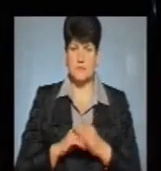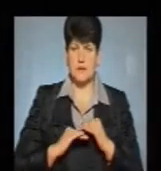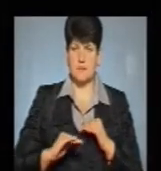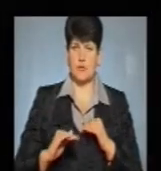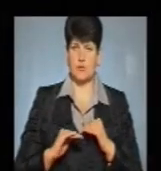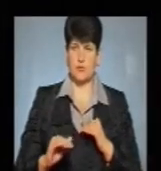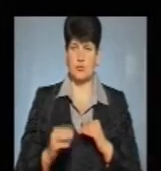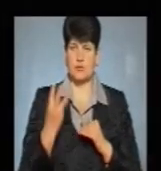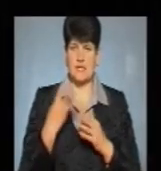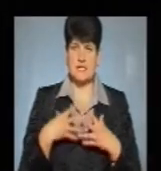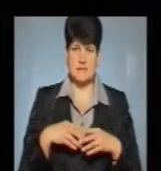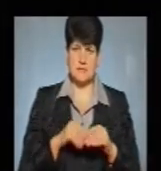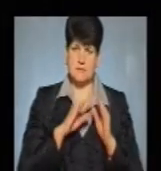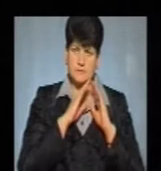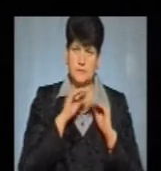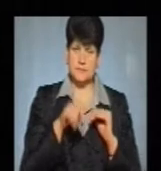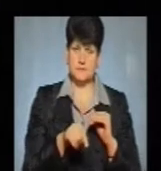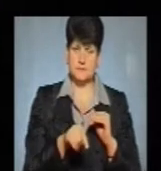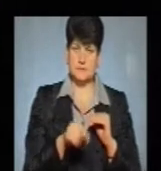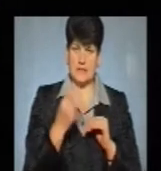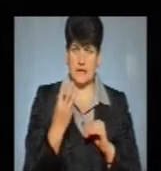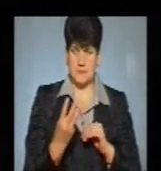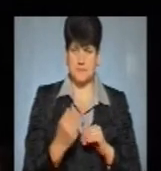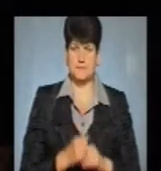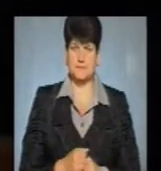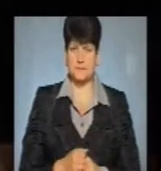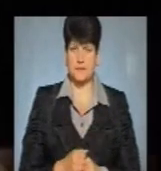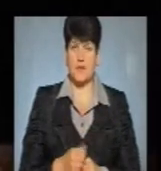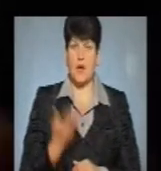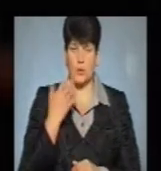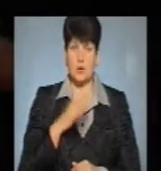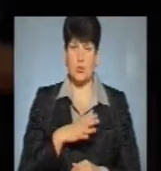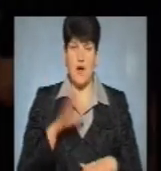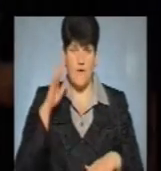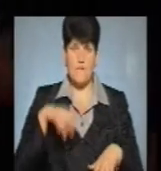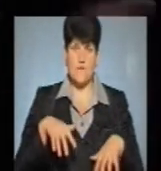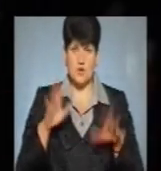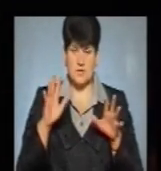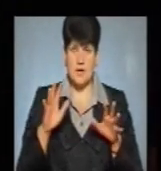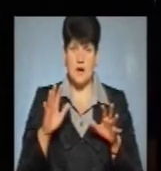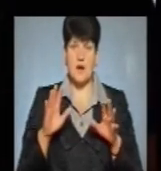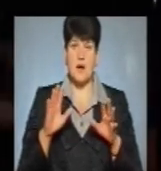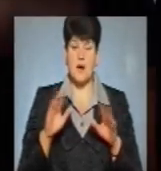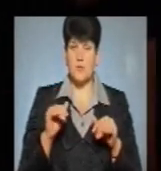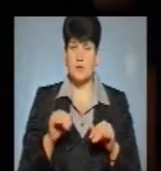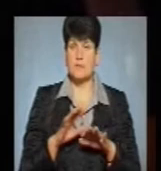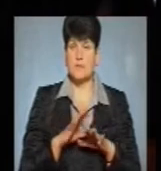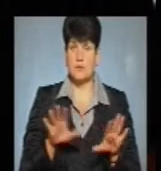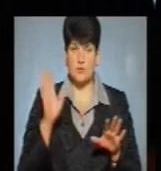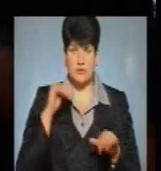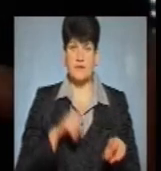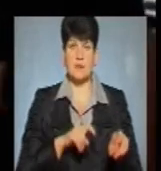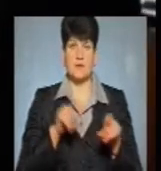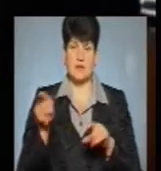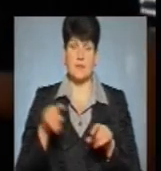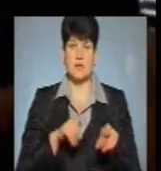три сім'ї ночували. Три. Як була вода. А потім не було води, то вони перейшли туди.